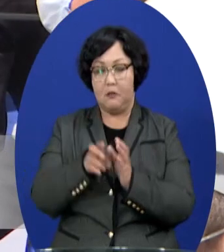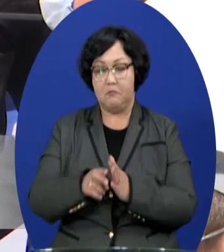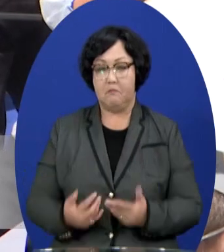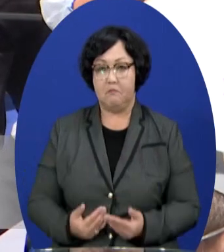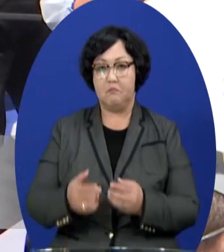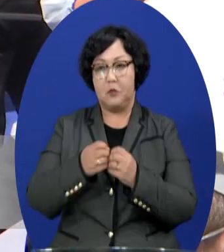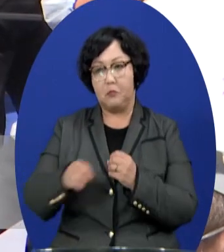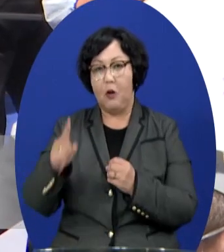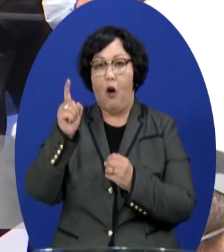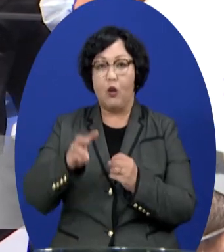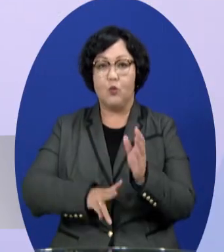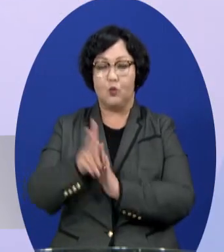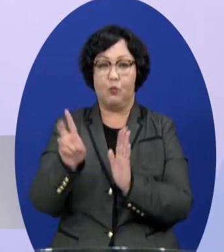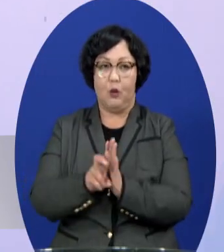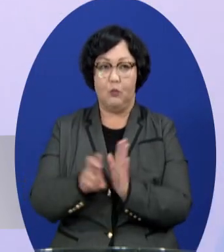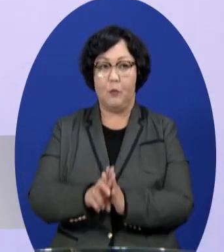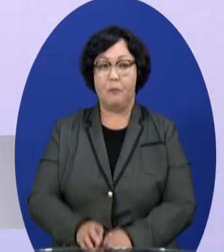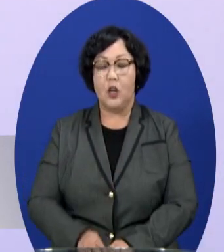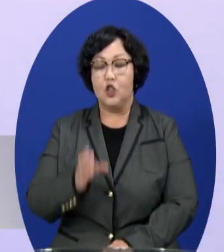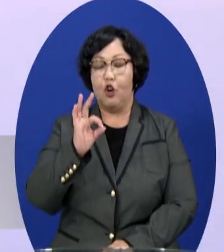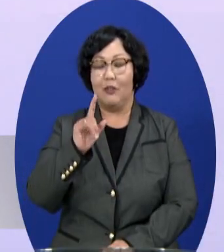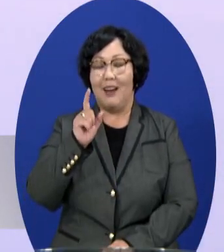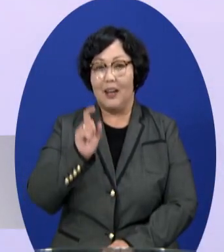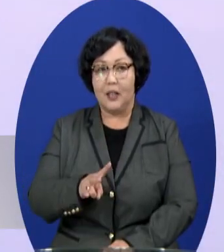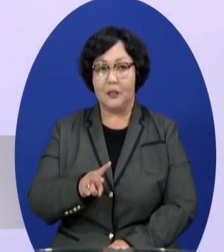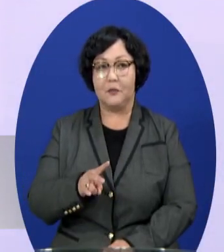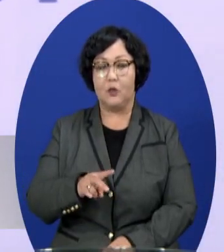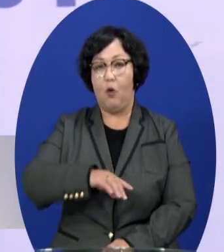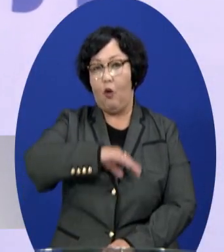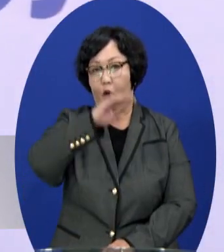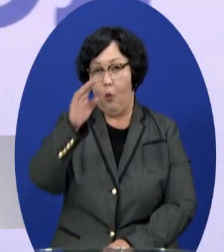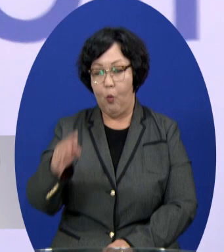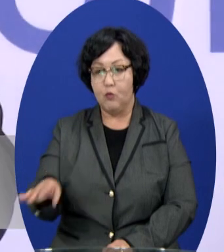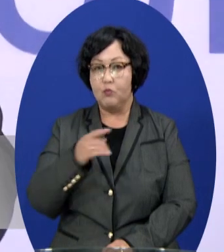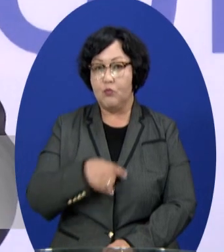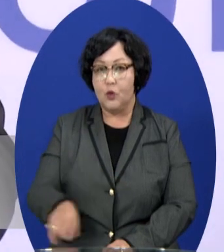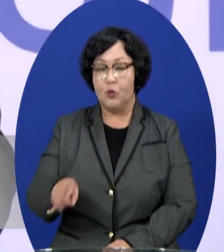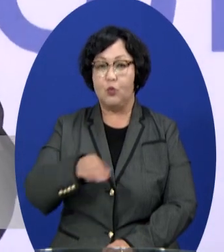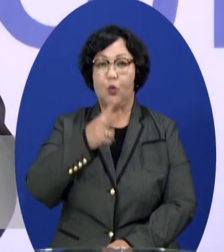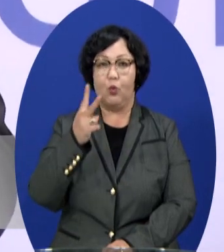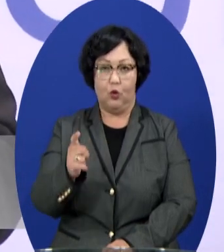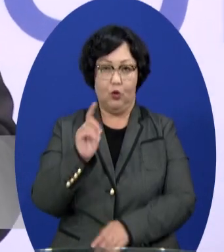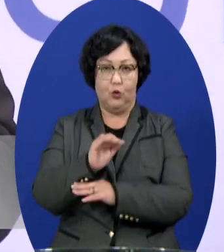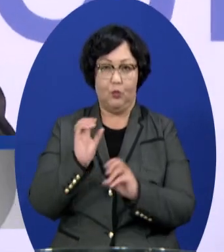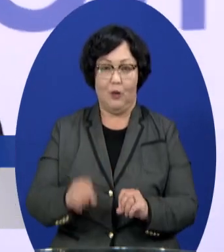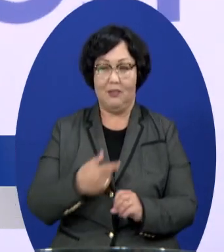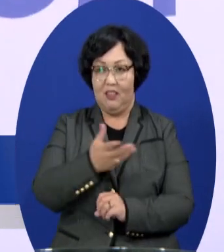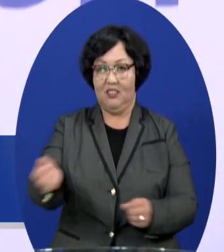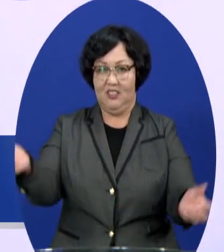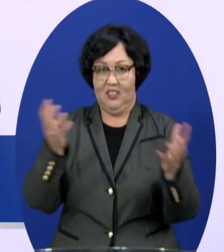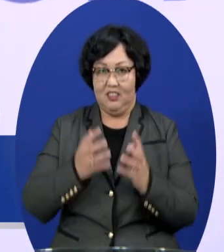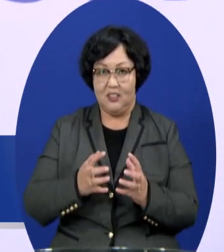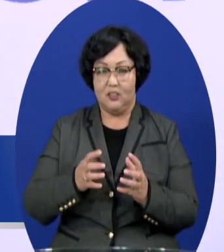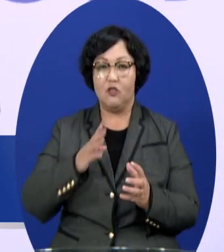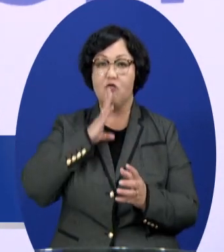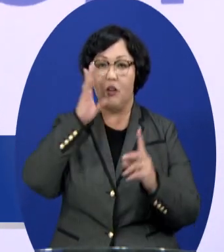Цанга архны бэлт нэгэн түүхэн үйл явдлын гэрч болохоор хорон цогларсан та бүхэнд энэ сайхан гэгээ өглөөний мэндийг